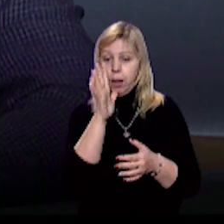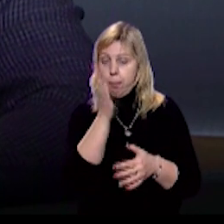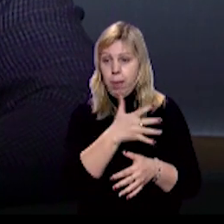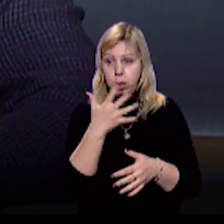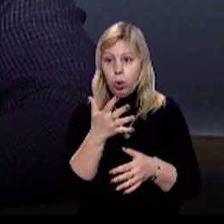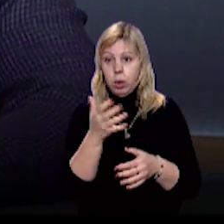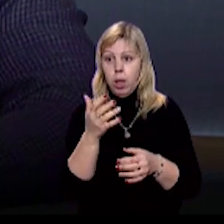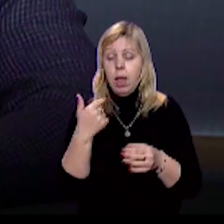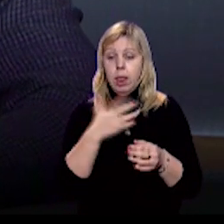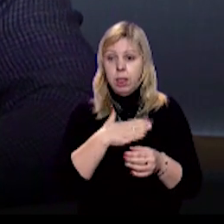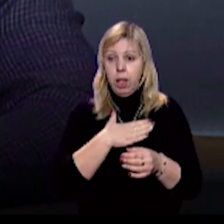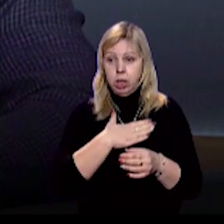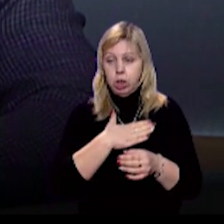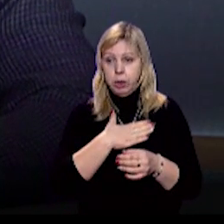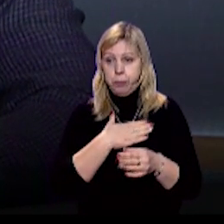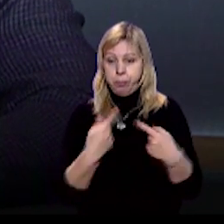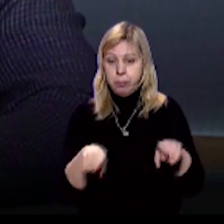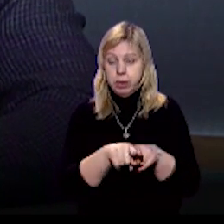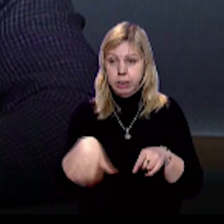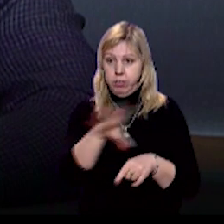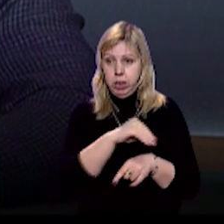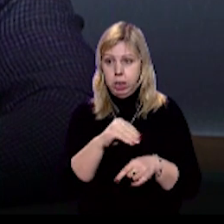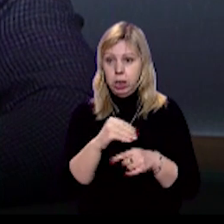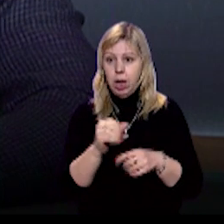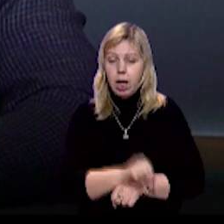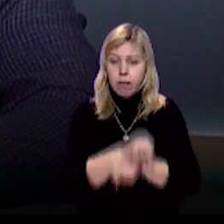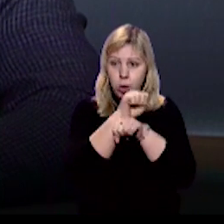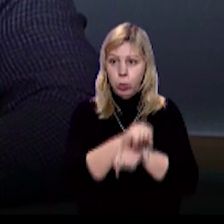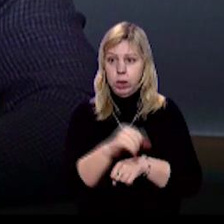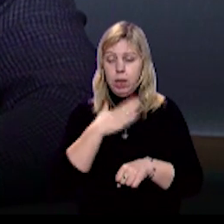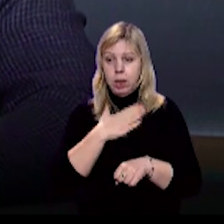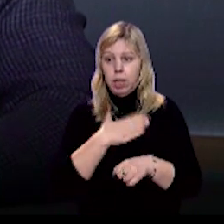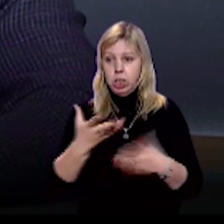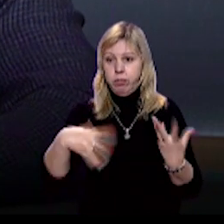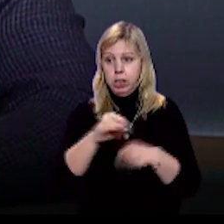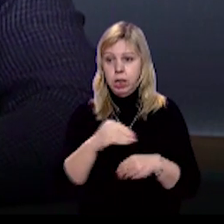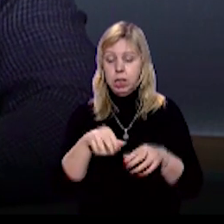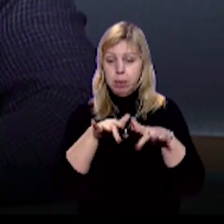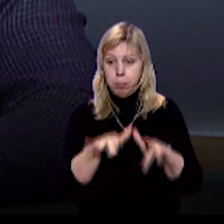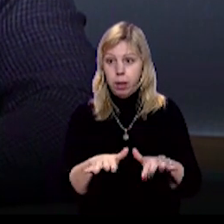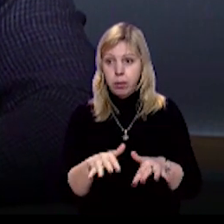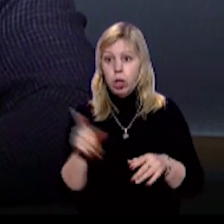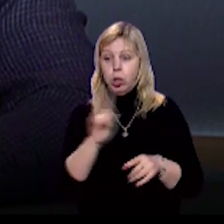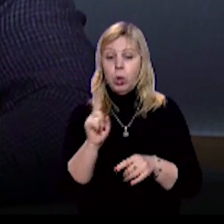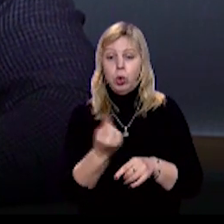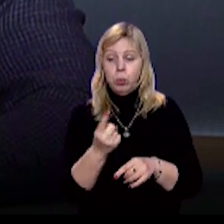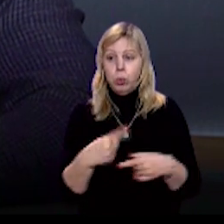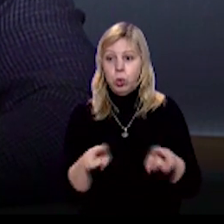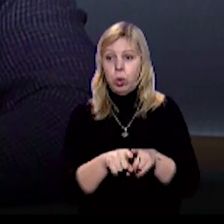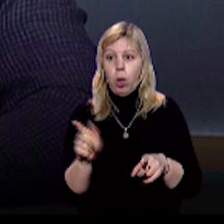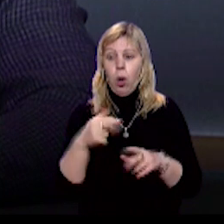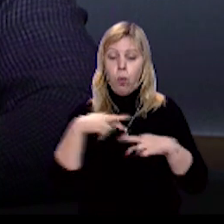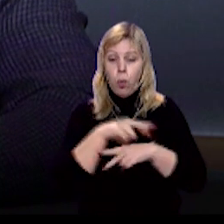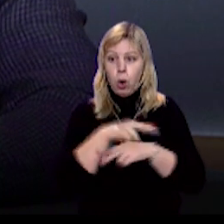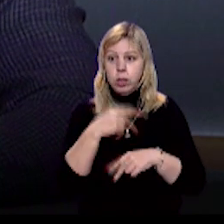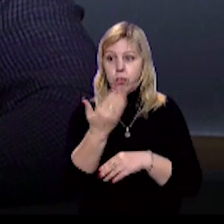років наших цих всіх революцій і наших всіх справ, що чому то